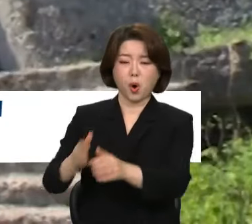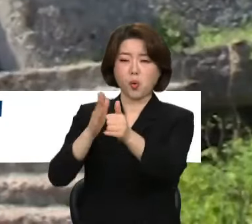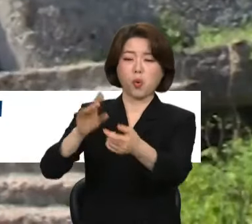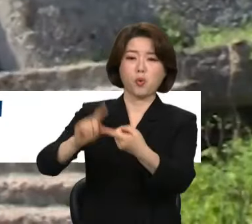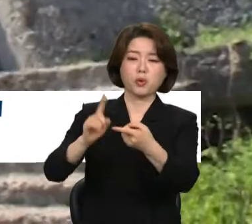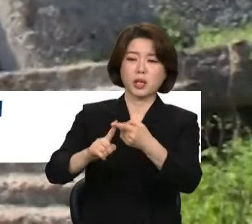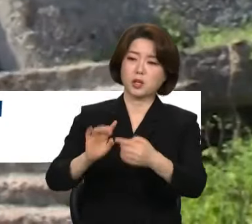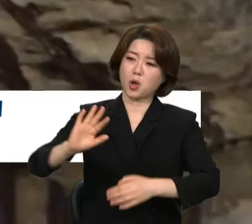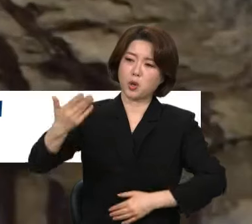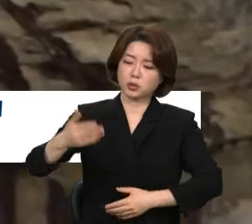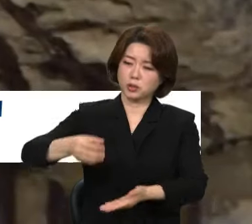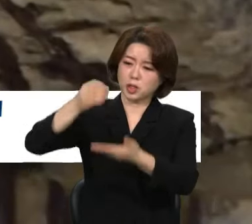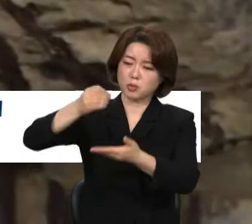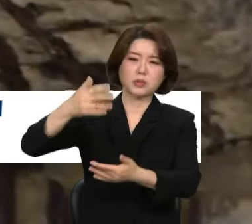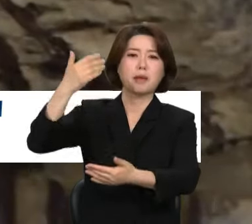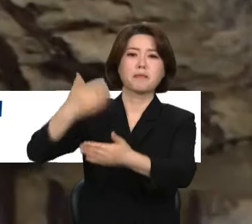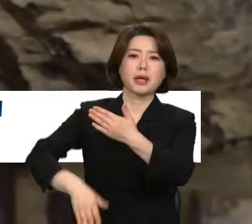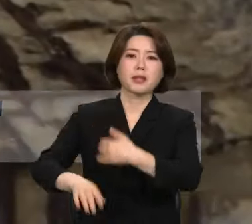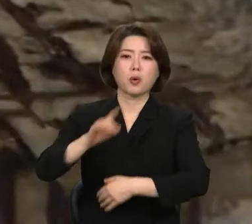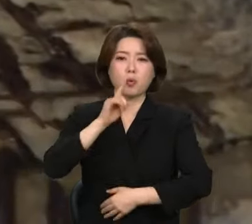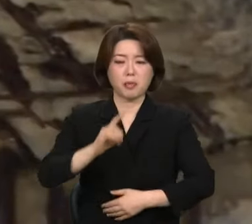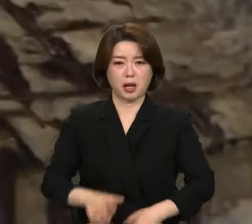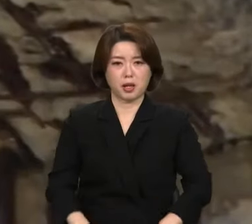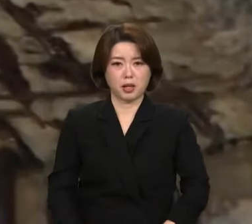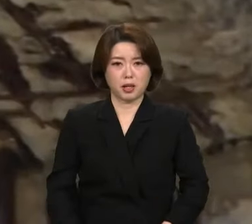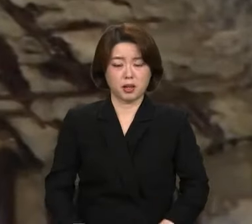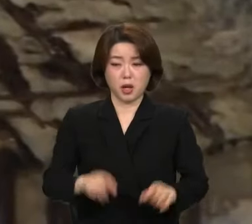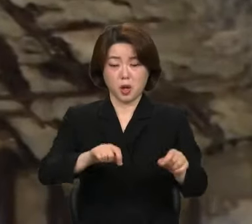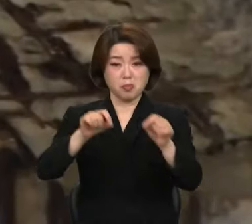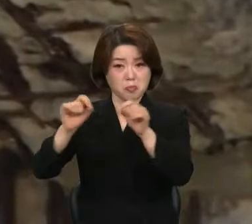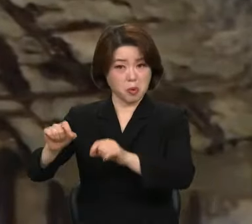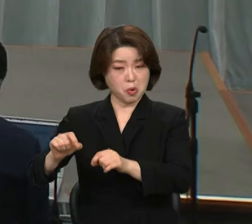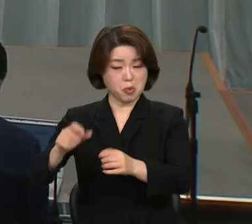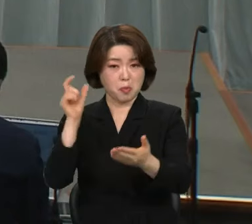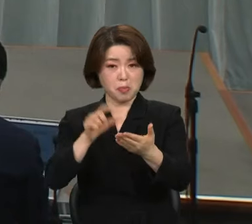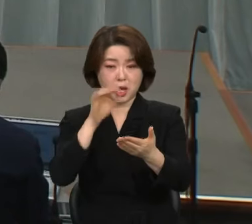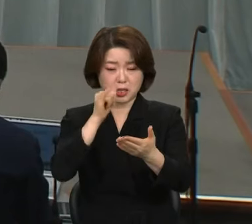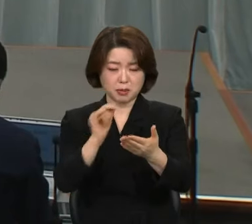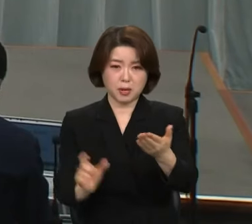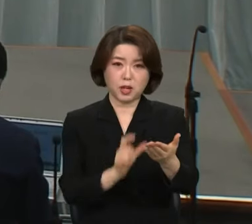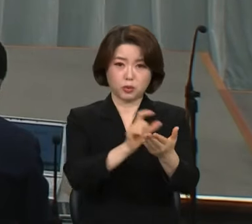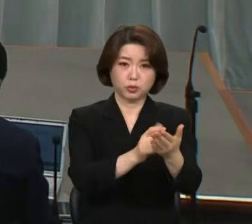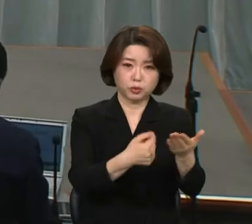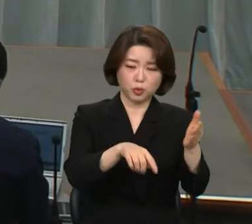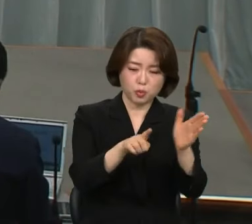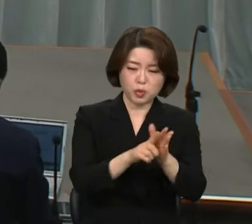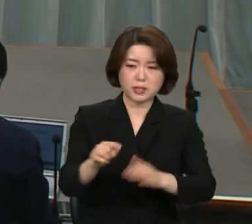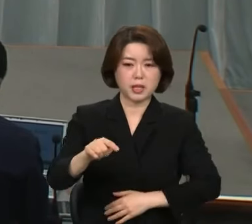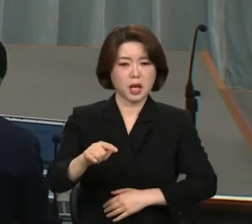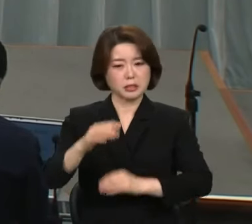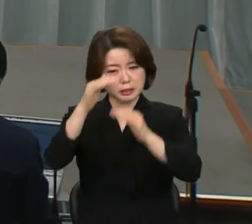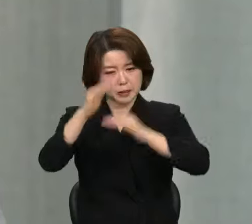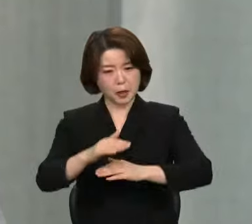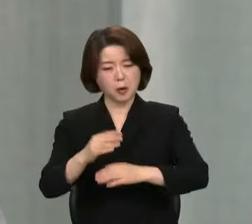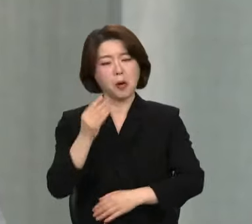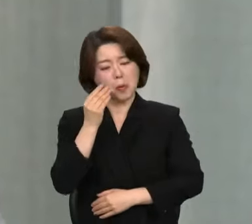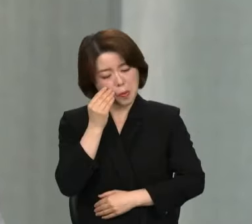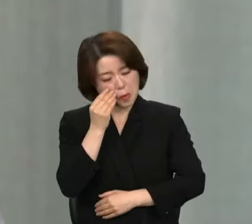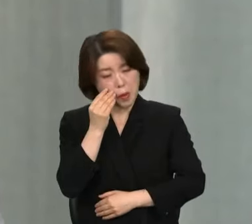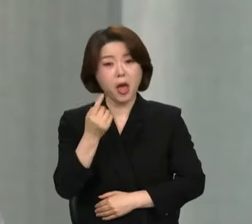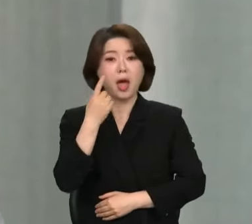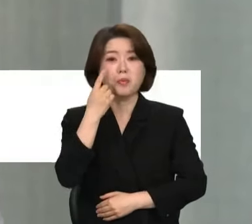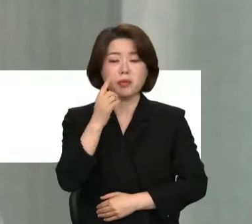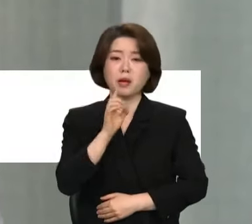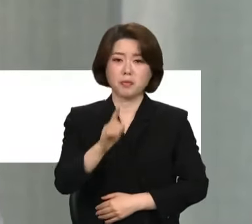유산을 제외하겠다고 발표했습니다. 보류 판정을 받았지만 등재될 수 있도록 권고를 따르겠다는 겁니다.